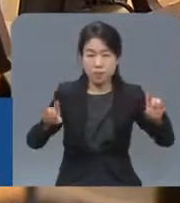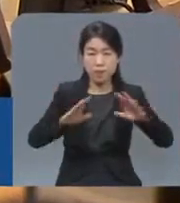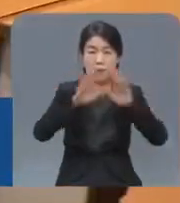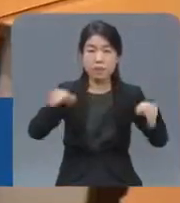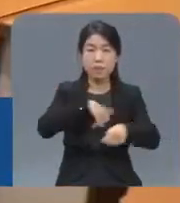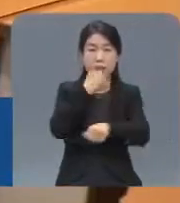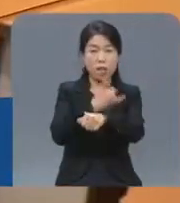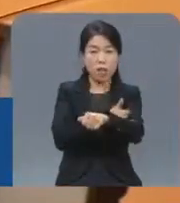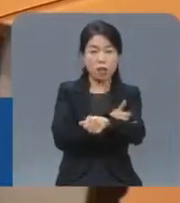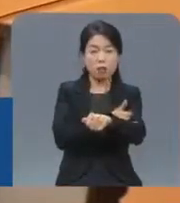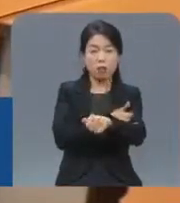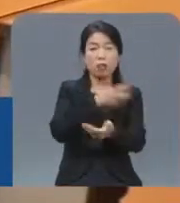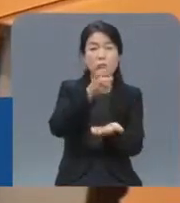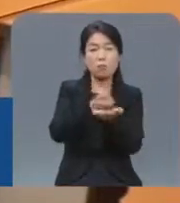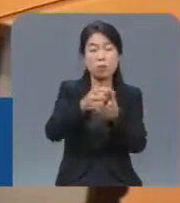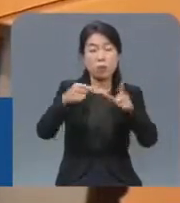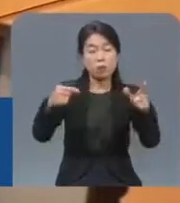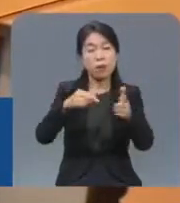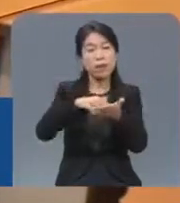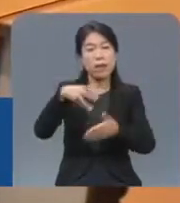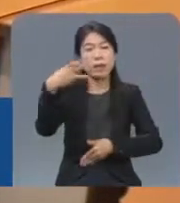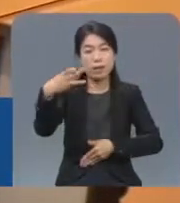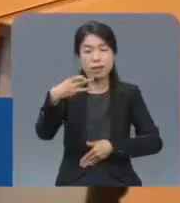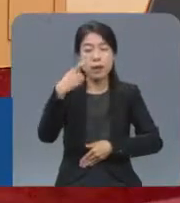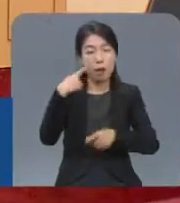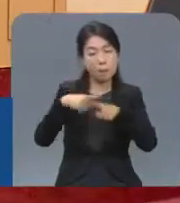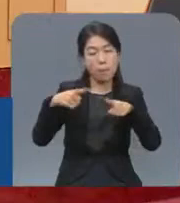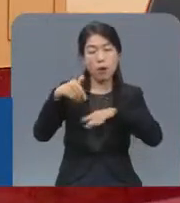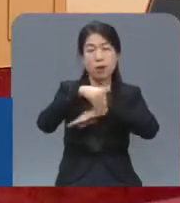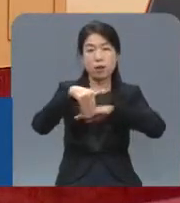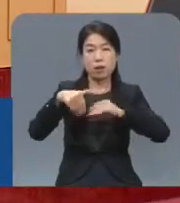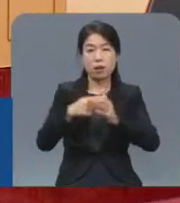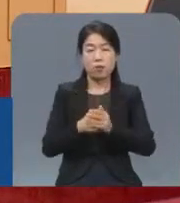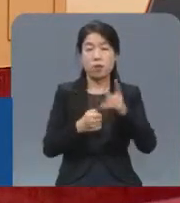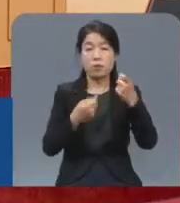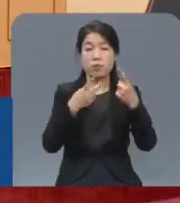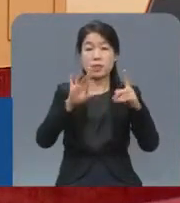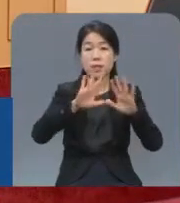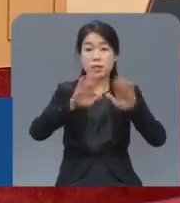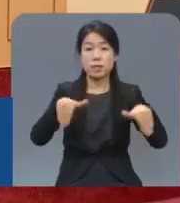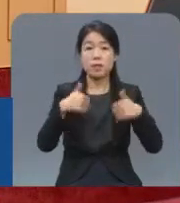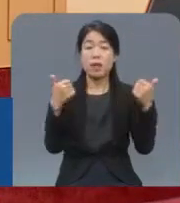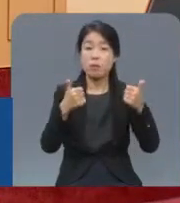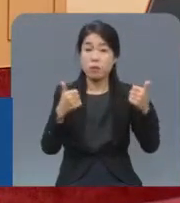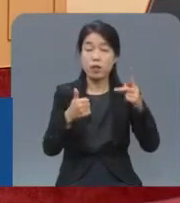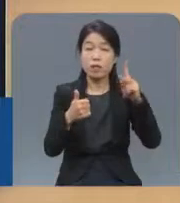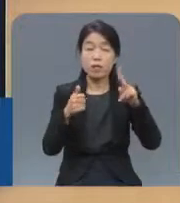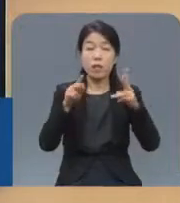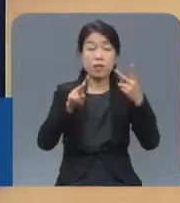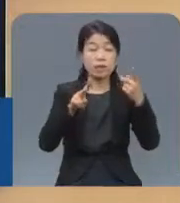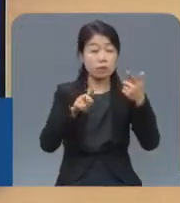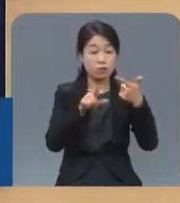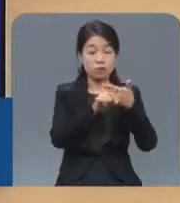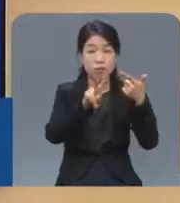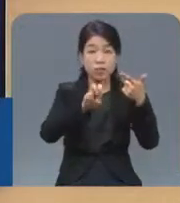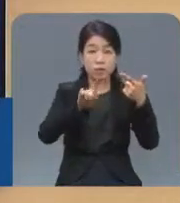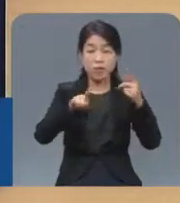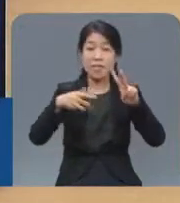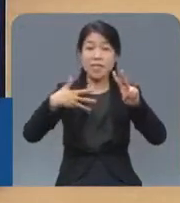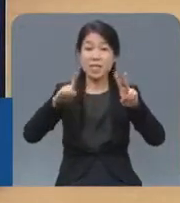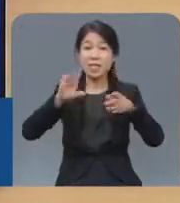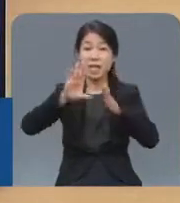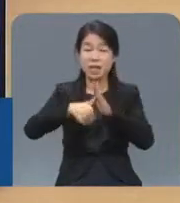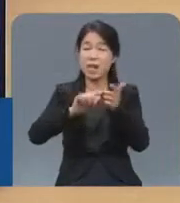기본 조례 일부개정조례안 등 모두 10색 건을 심사합니다 11대 전환 도의회는 21일 제 2차 본회의에서 각종